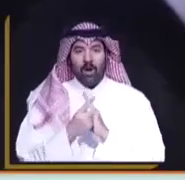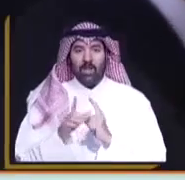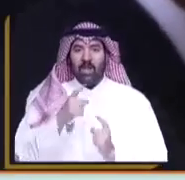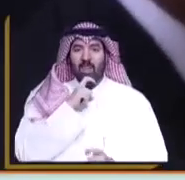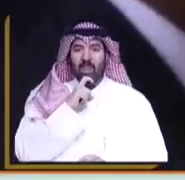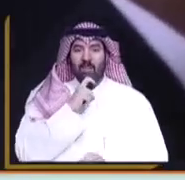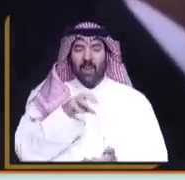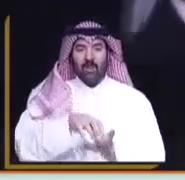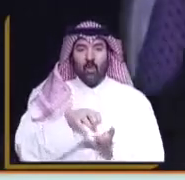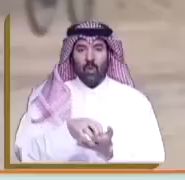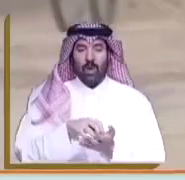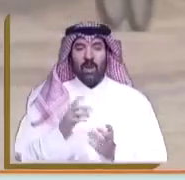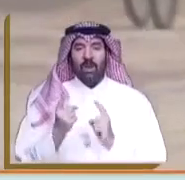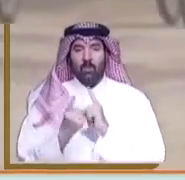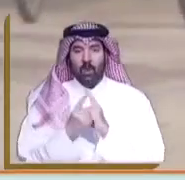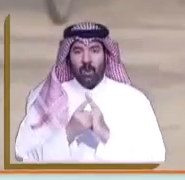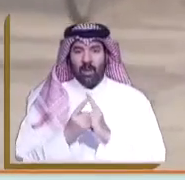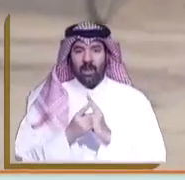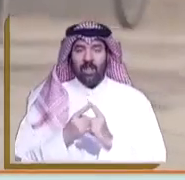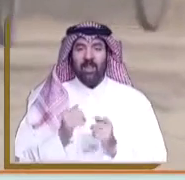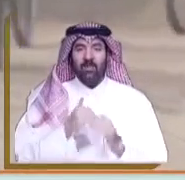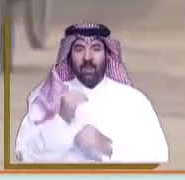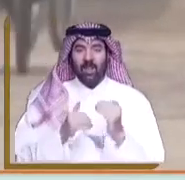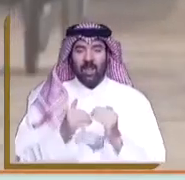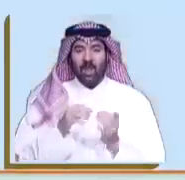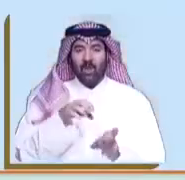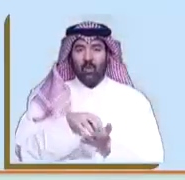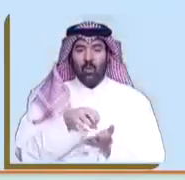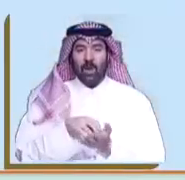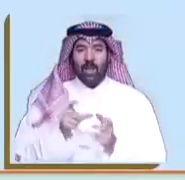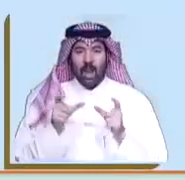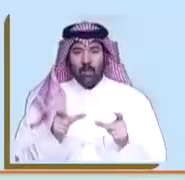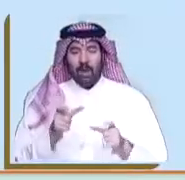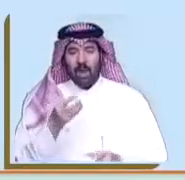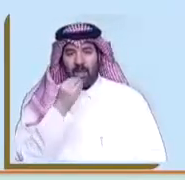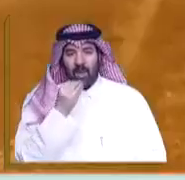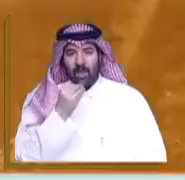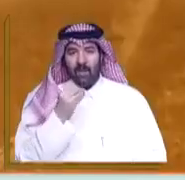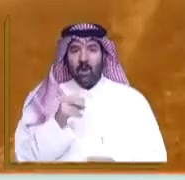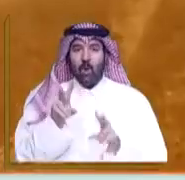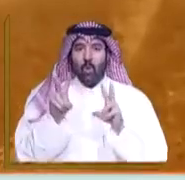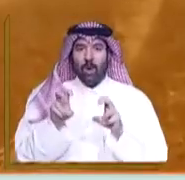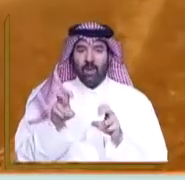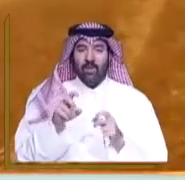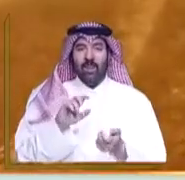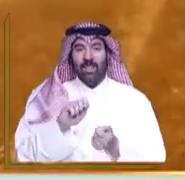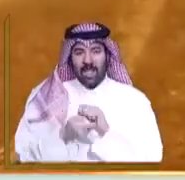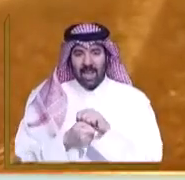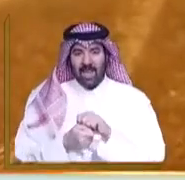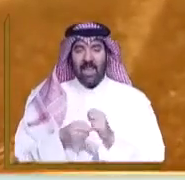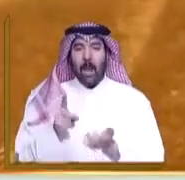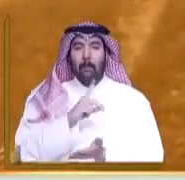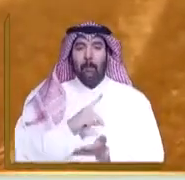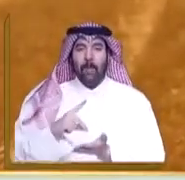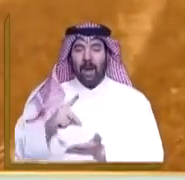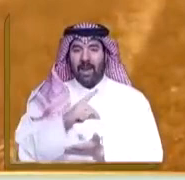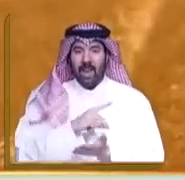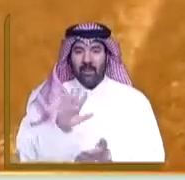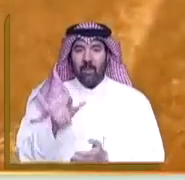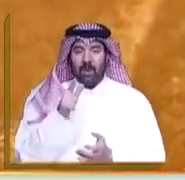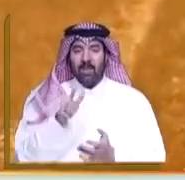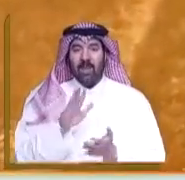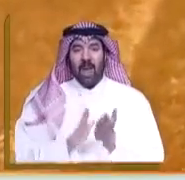الفقيرة والناشئة في الدول النامية، من بينها الأمن الغذائي ومكافحة تغير المناخ الذي يهدد هذه